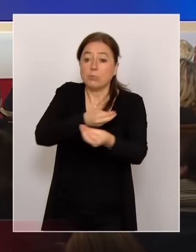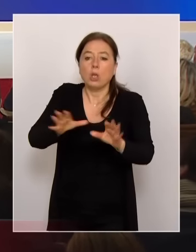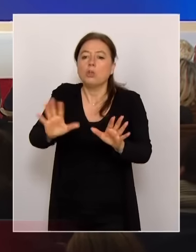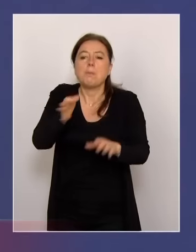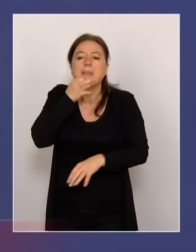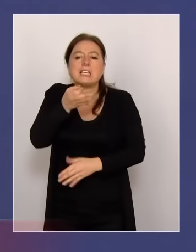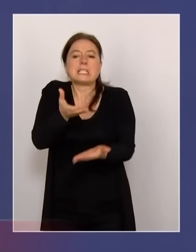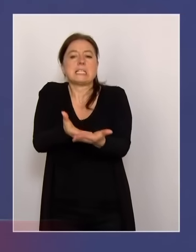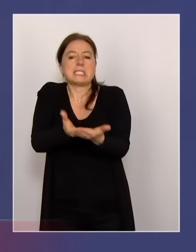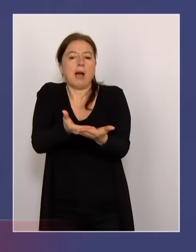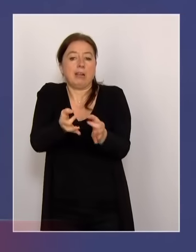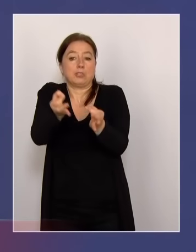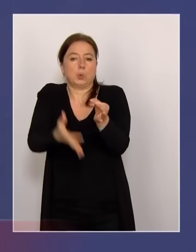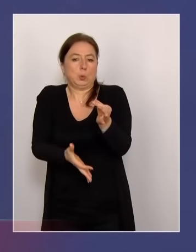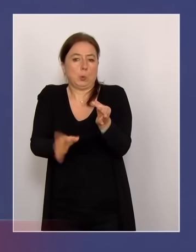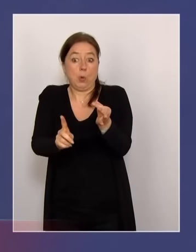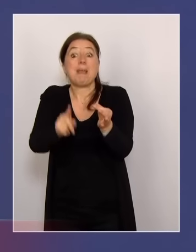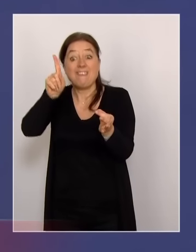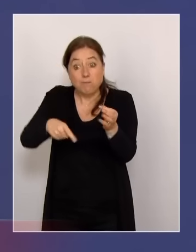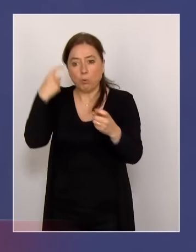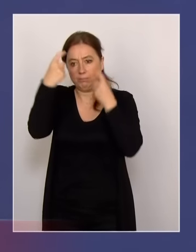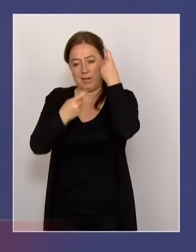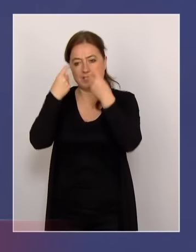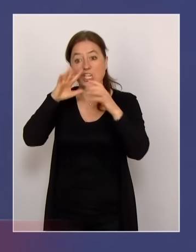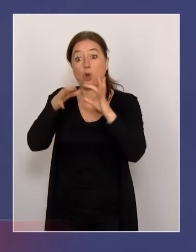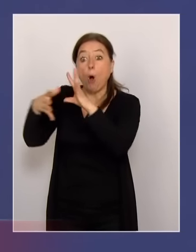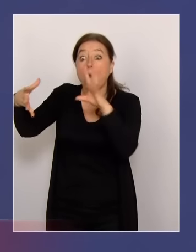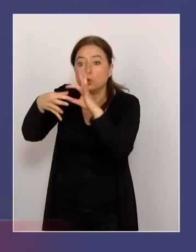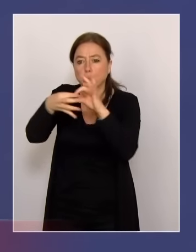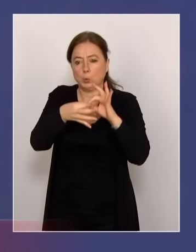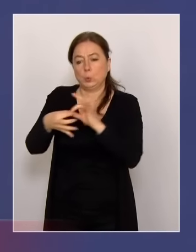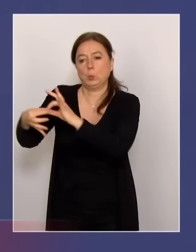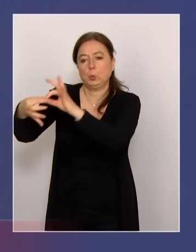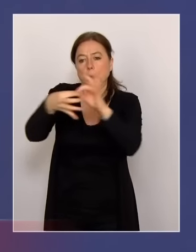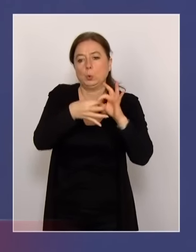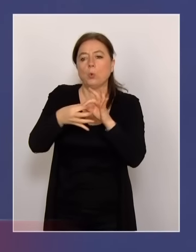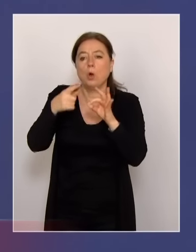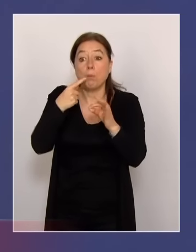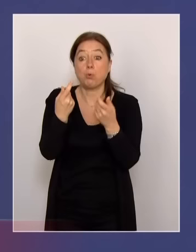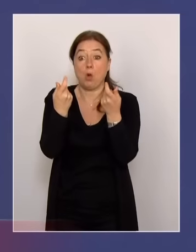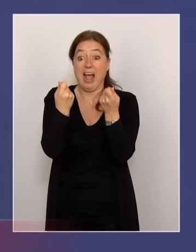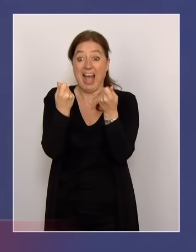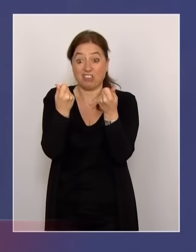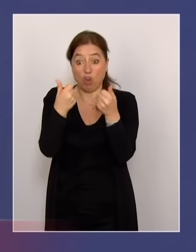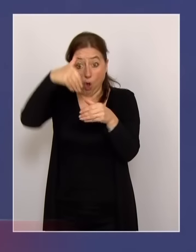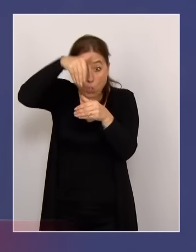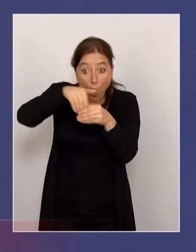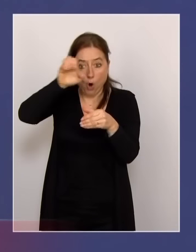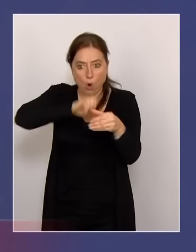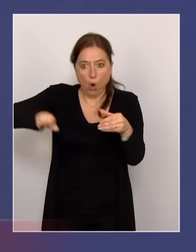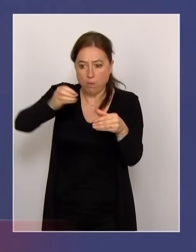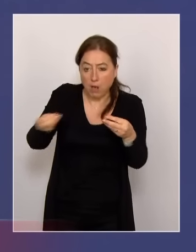technique, mais on a besoin de créer cette union indispensable pour pouvoir faire circuler le capital. La deuxième,